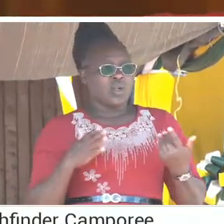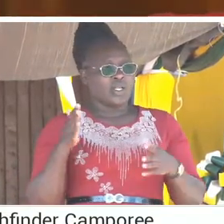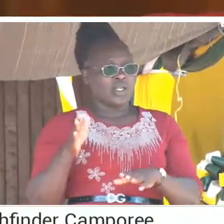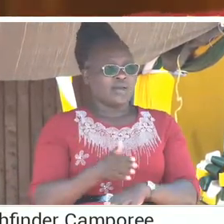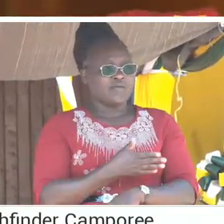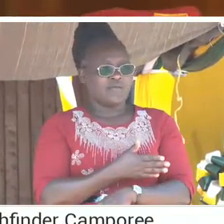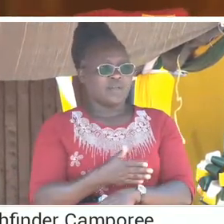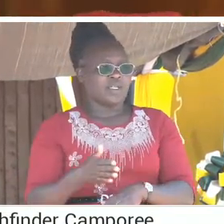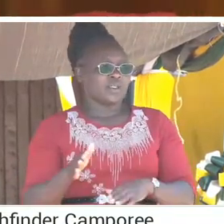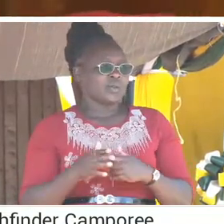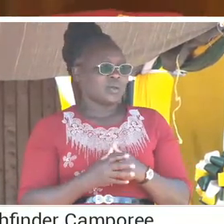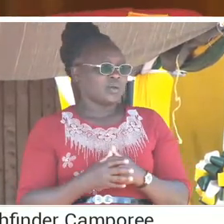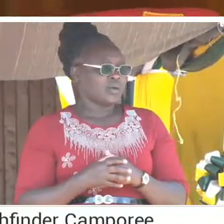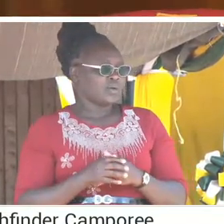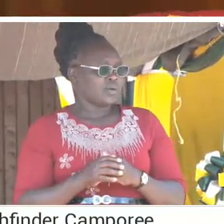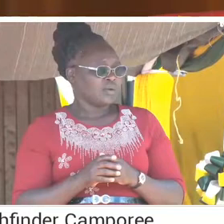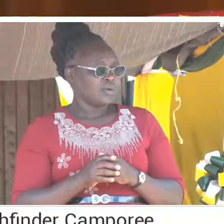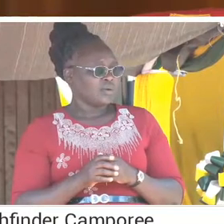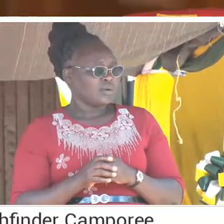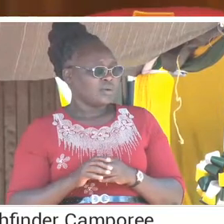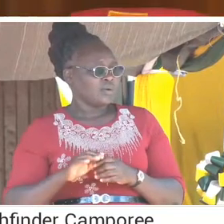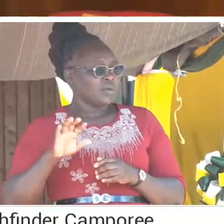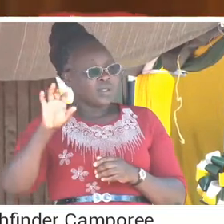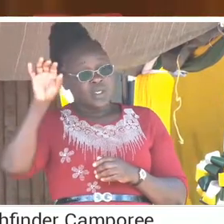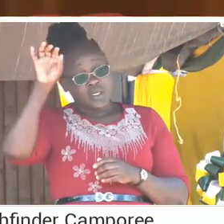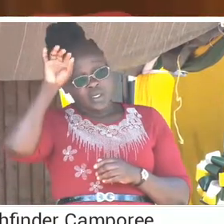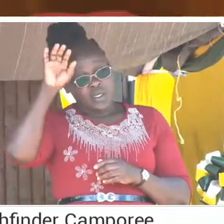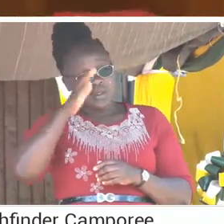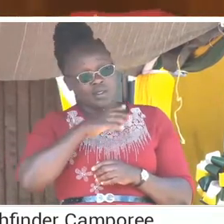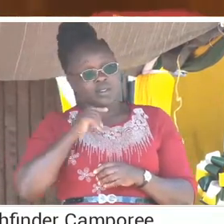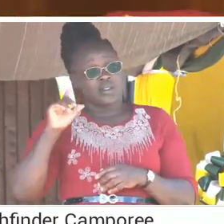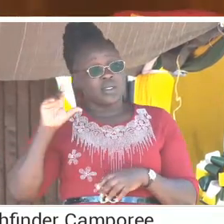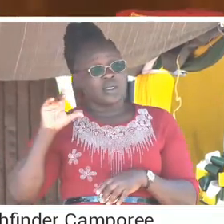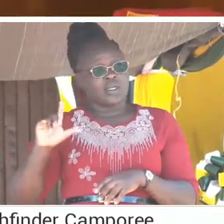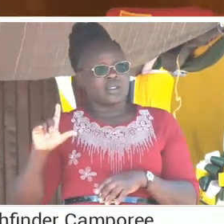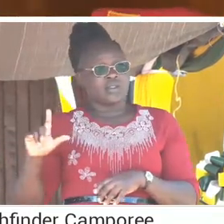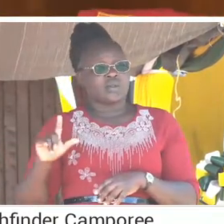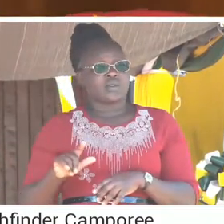wakati tunawangoja Hill School, waweze kutupatia wimbo.